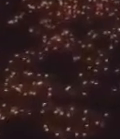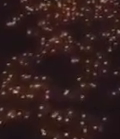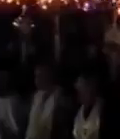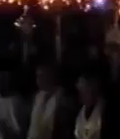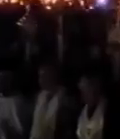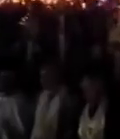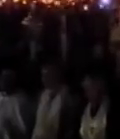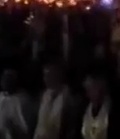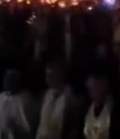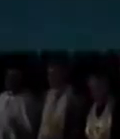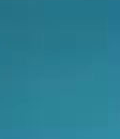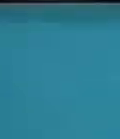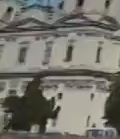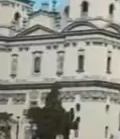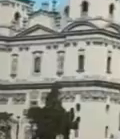Музика